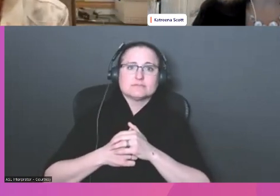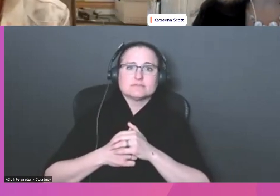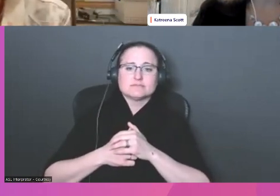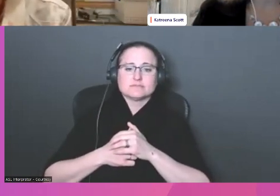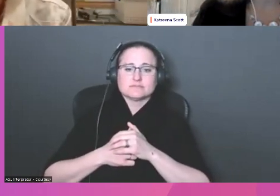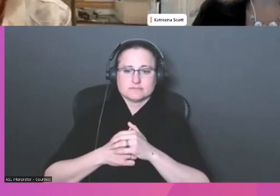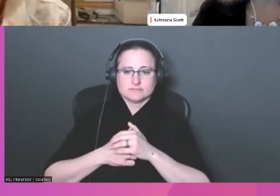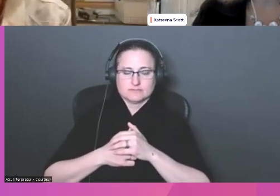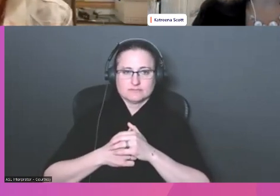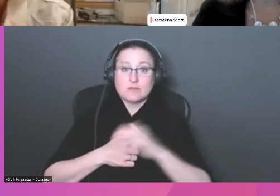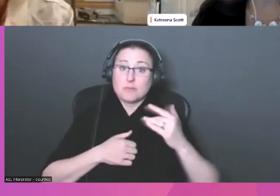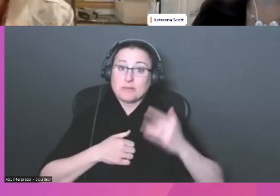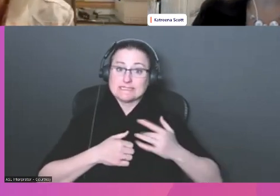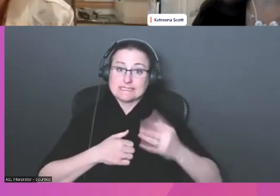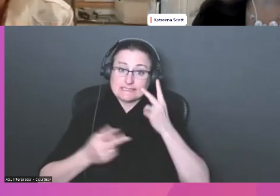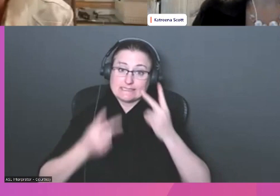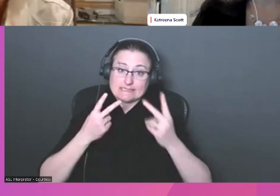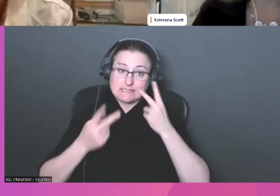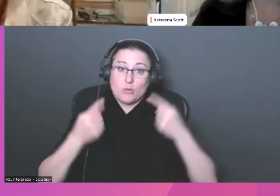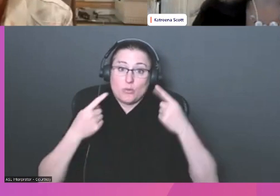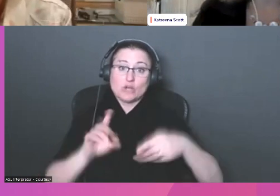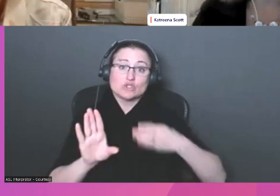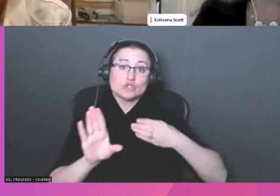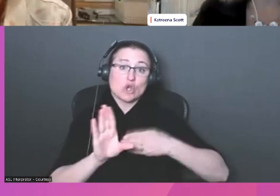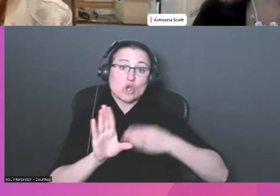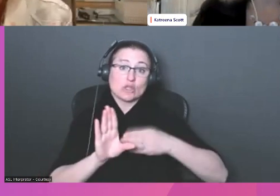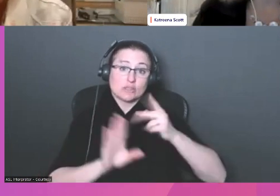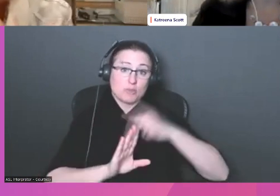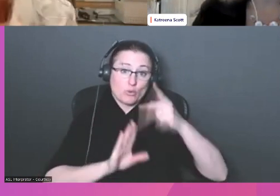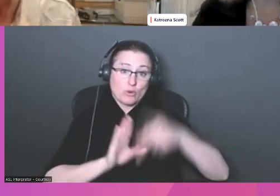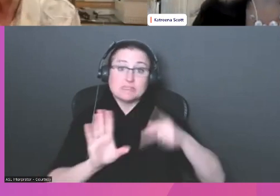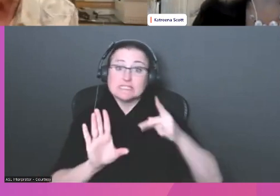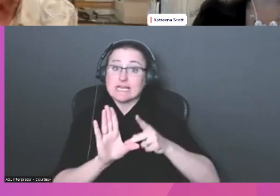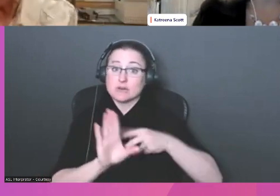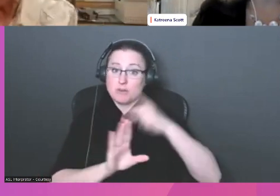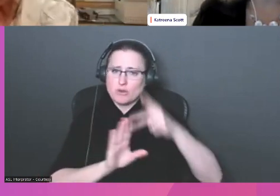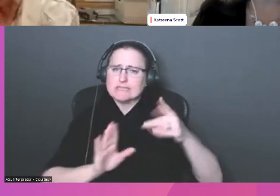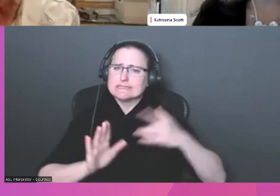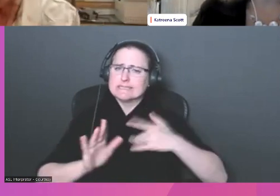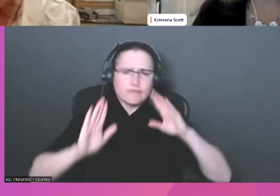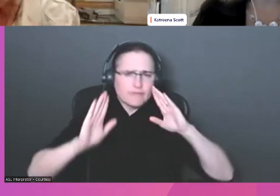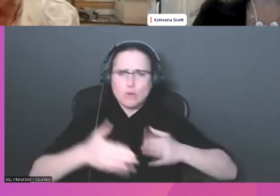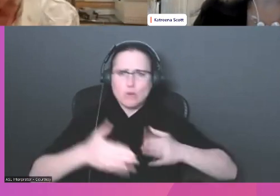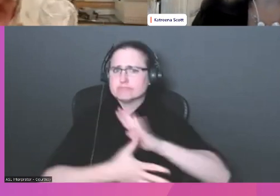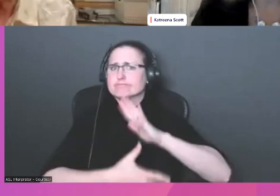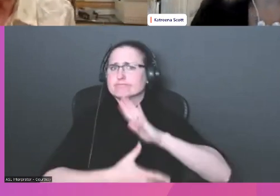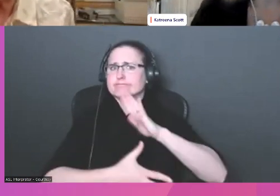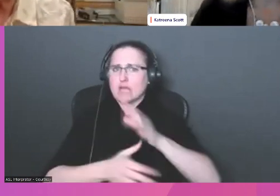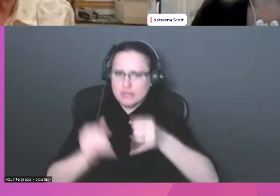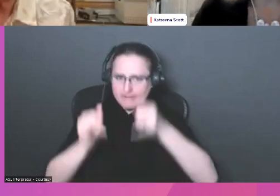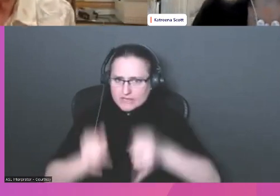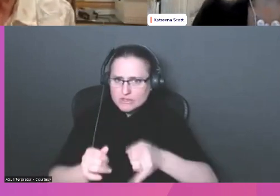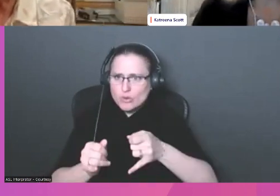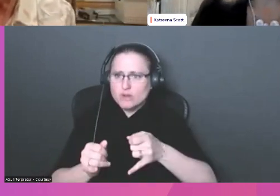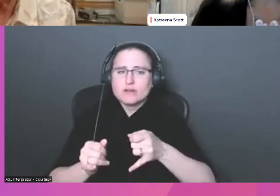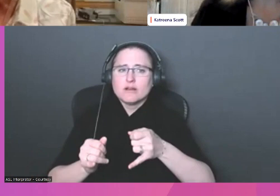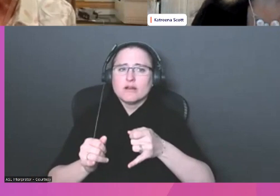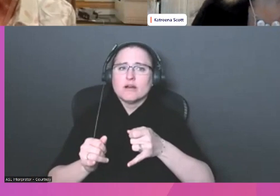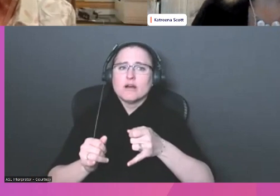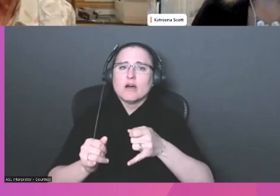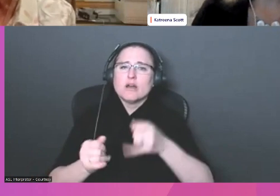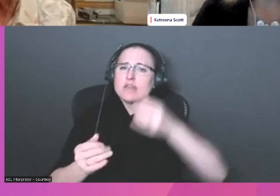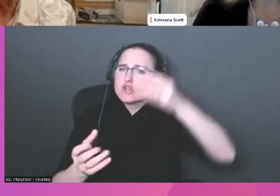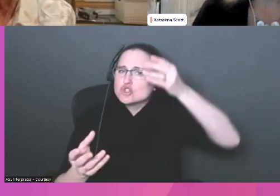vrai. C'est un stéréotype. Et je le vois souvent dans les programmes psychologiques où on se concentre tellement sur